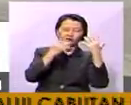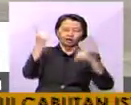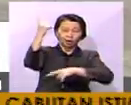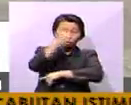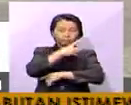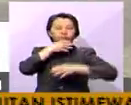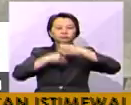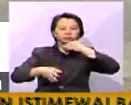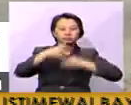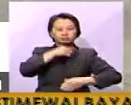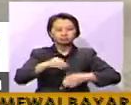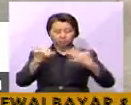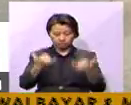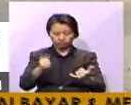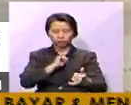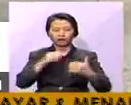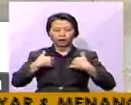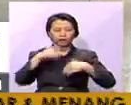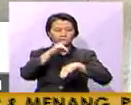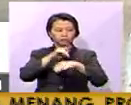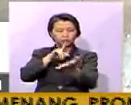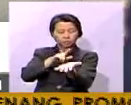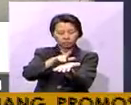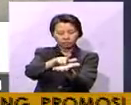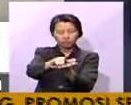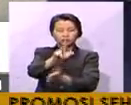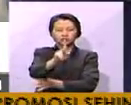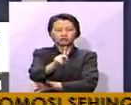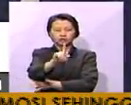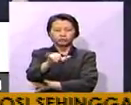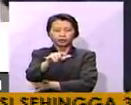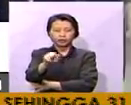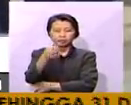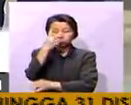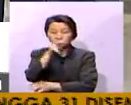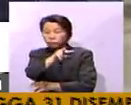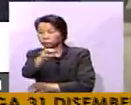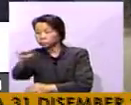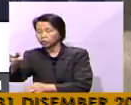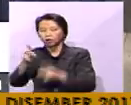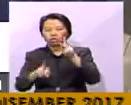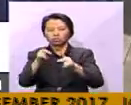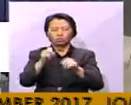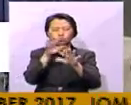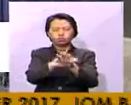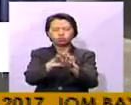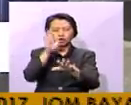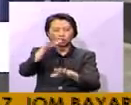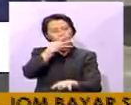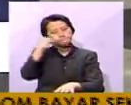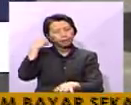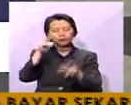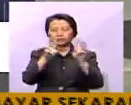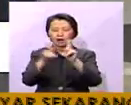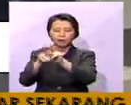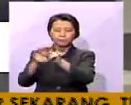Christmas. Dan saya kini berada di lapangan terbang antarabangsa Kuala Lumpur untuk meninjau terutamanya orang ramai yang akan balik ke kampung